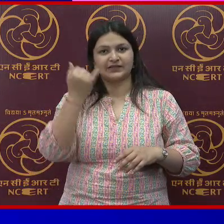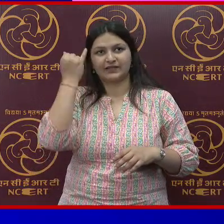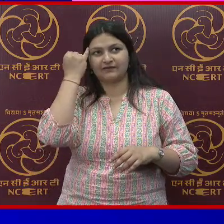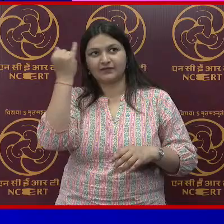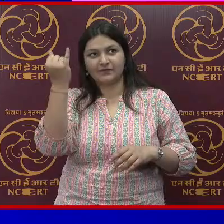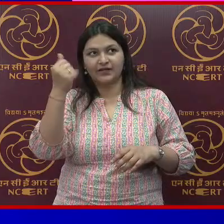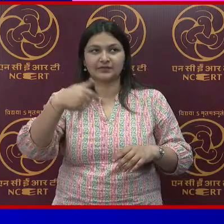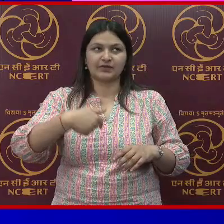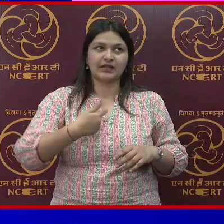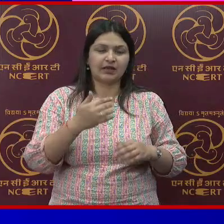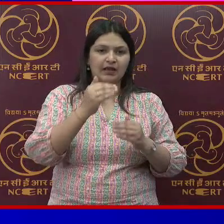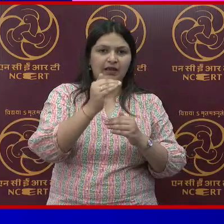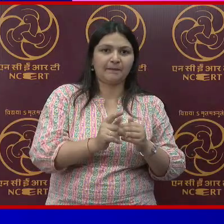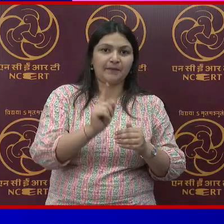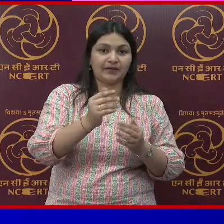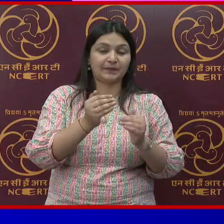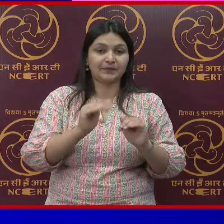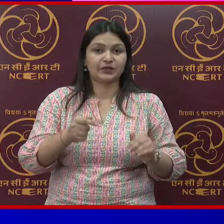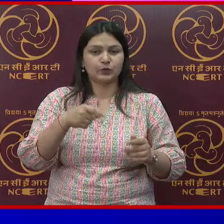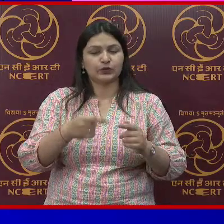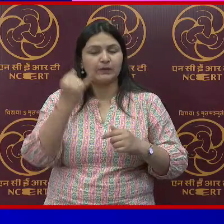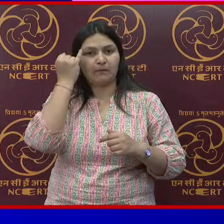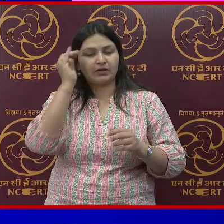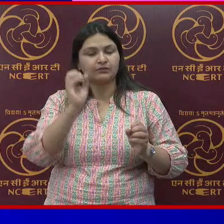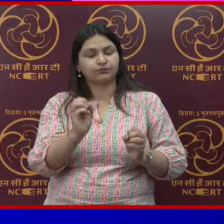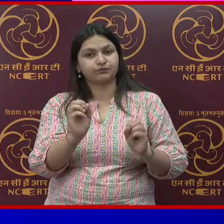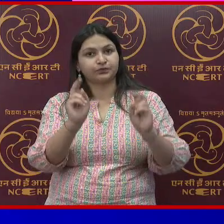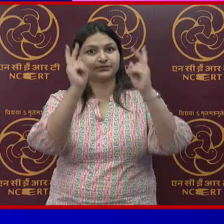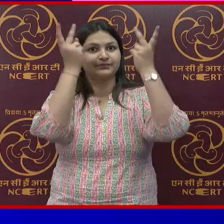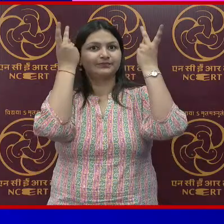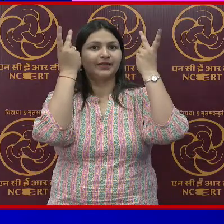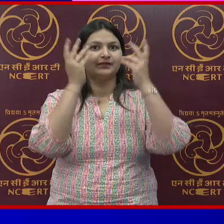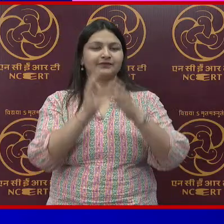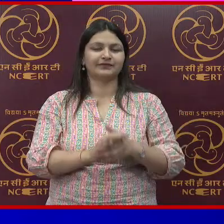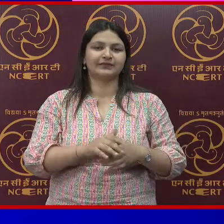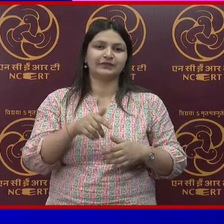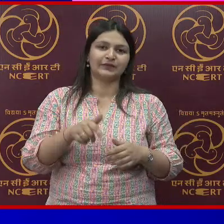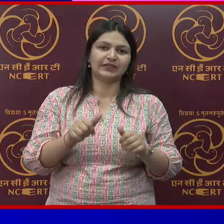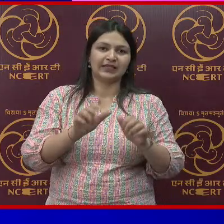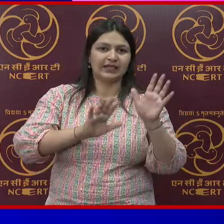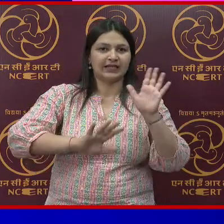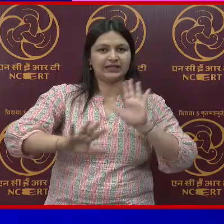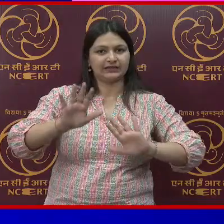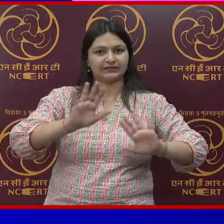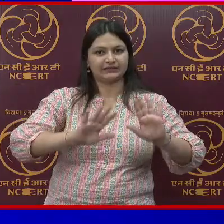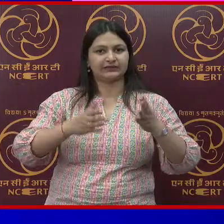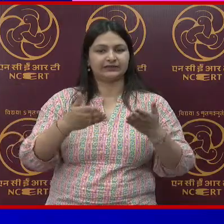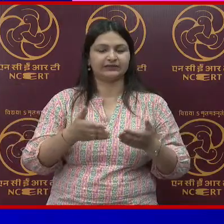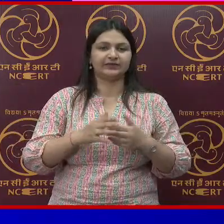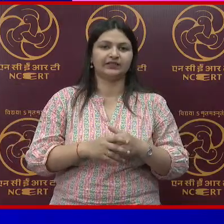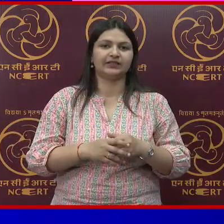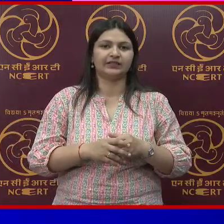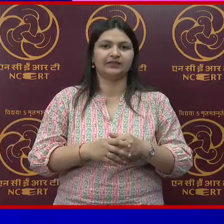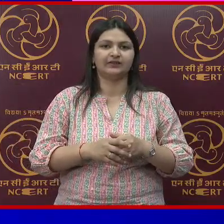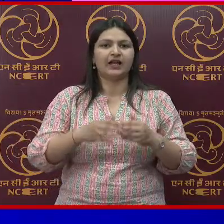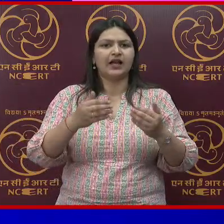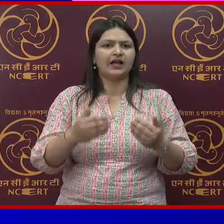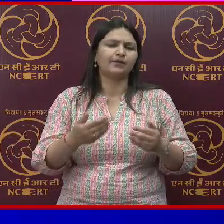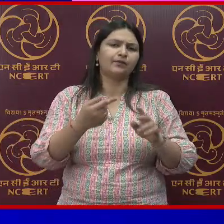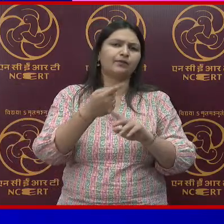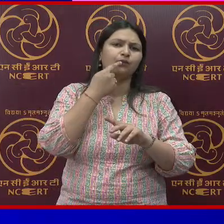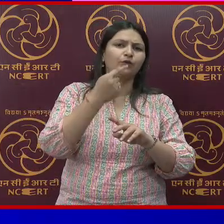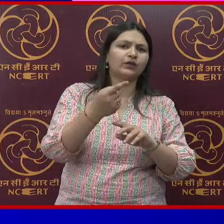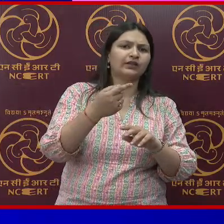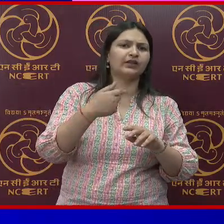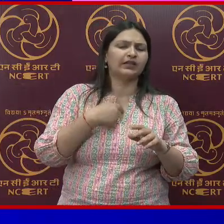में नहीं आता। तो इस तरीके से ये एक पाम एक्टिविटी है, और हम आर्ट इंटीग्रेशन की बात करते हैं, तो दिस इज अ वेरी